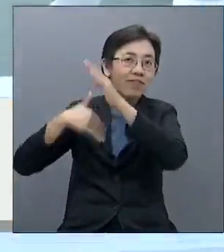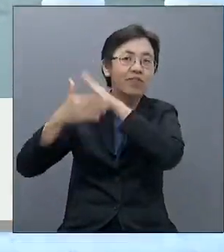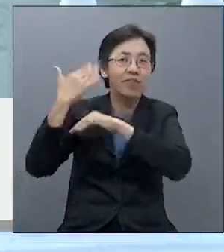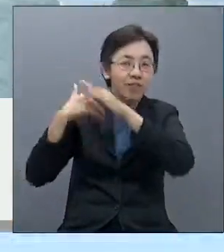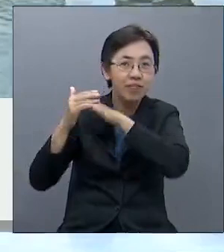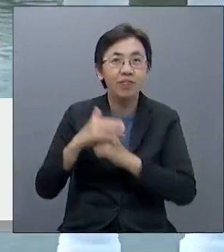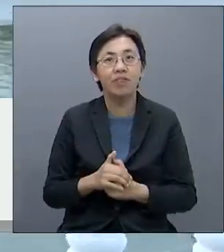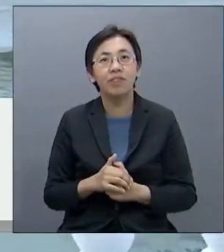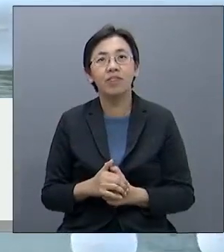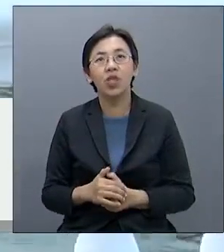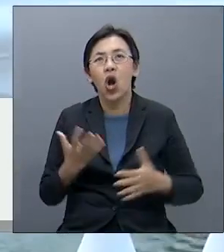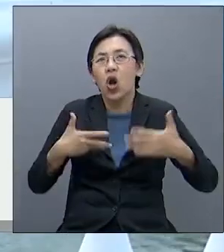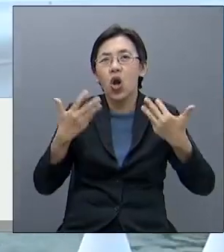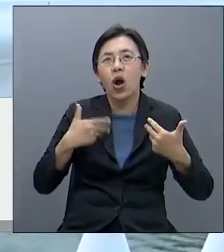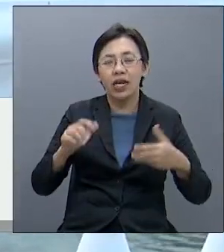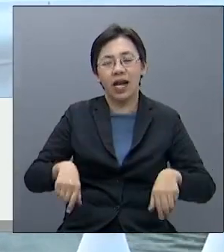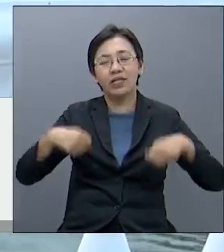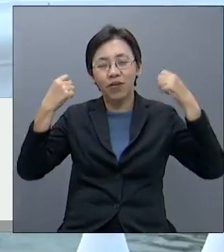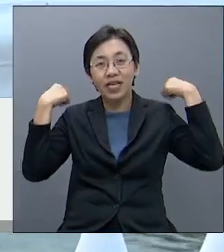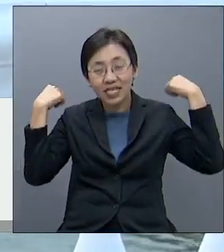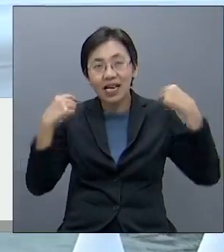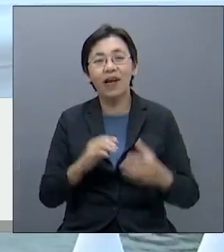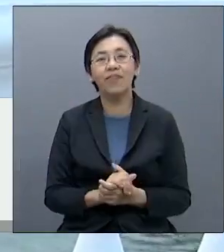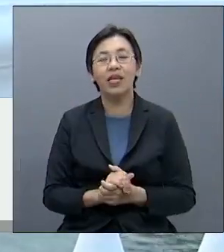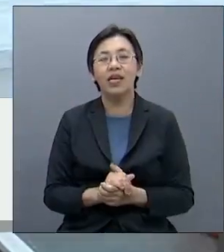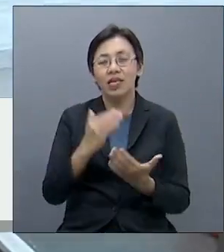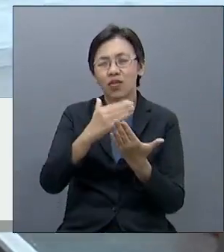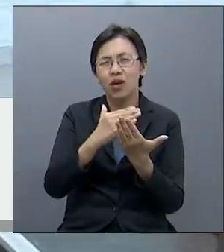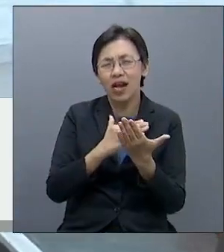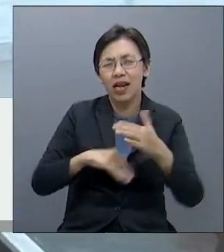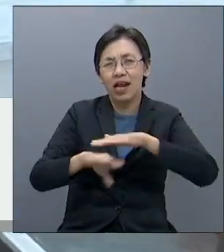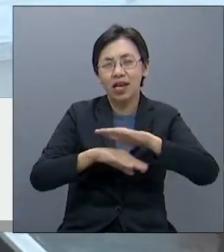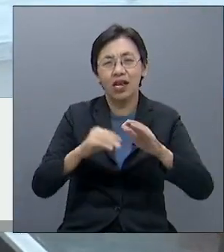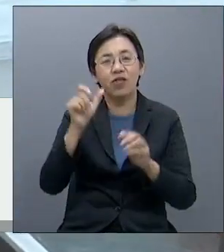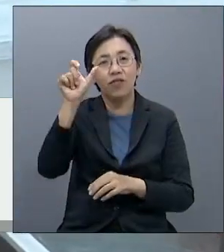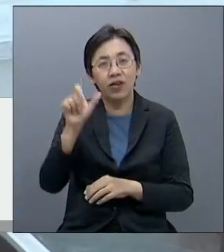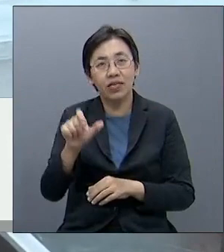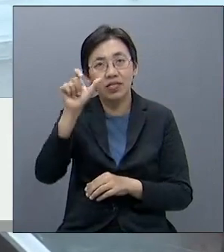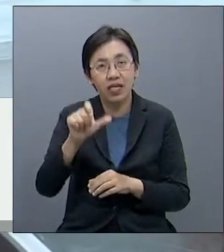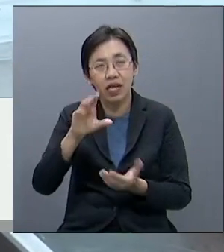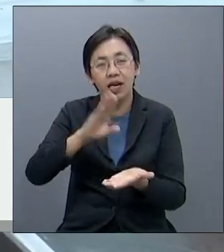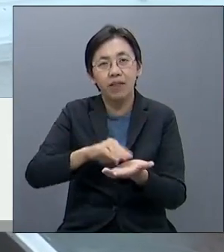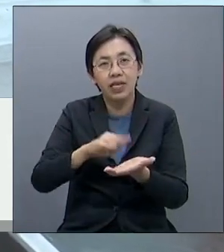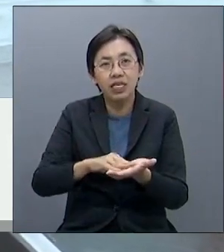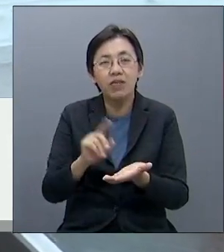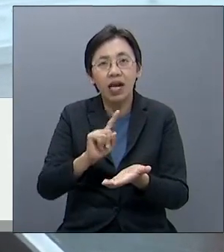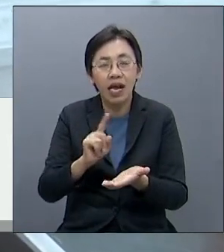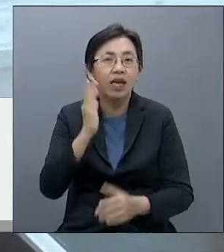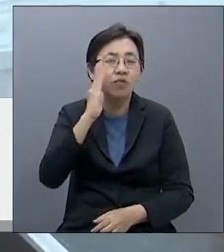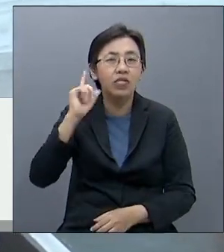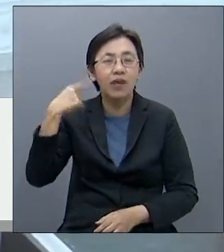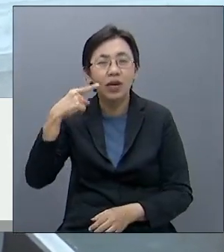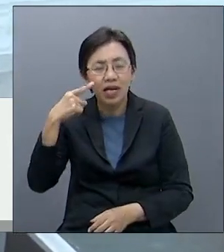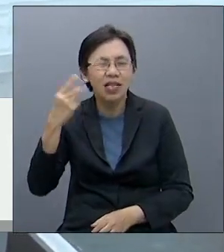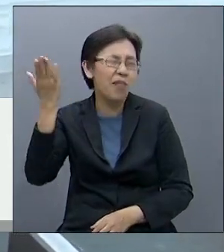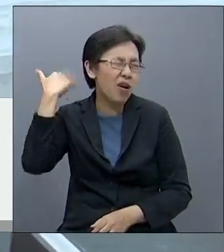าศร้อนๆตามบันทึกของลาลูแบร์ราชทูตจากฝรั่งเศสที่บันทึกไว้เมื่อเห็นการนุ่งห่มของชายหญิงสยามในคราว